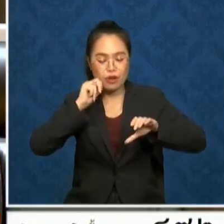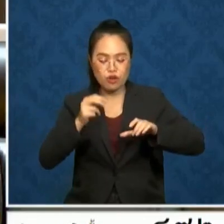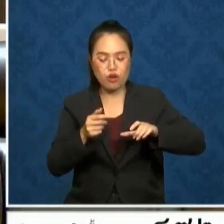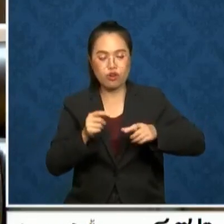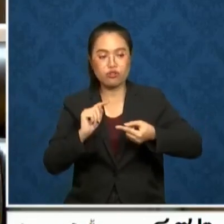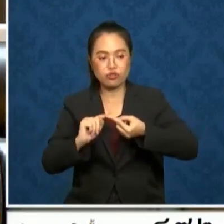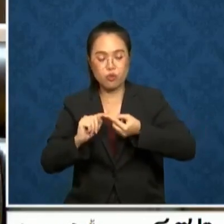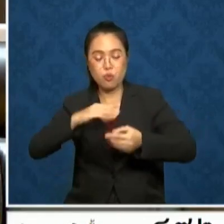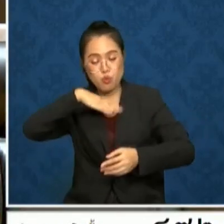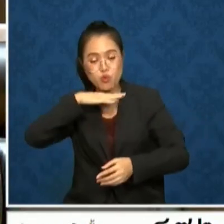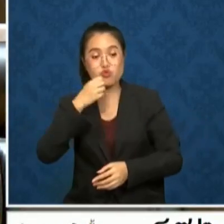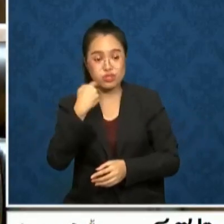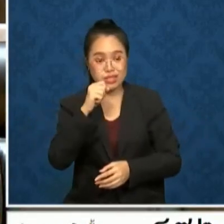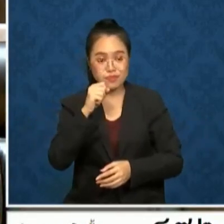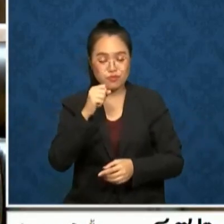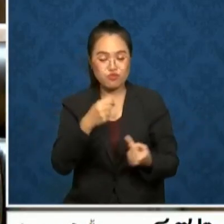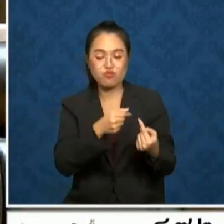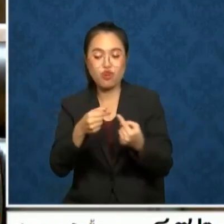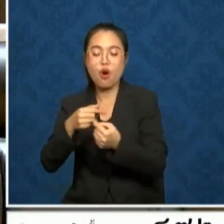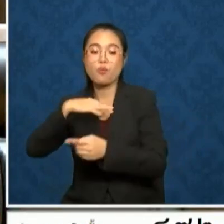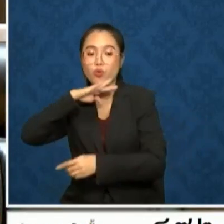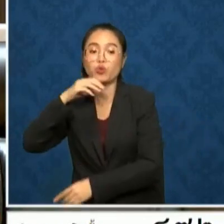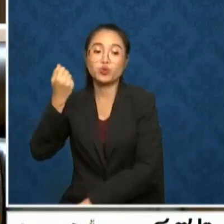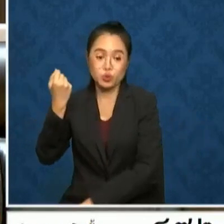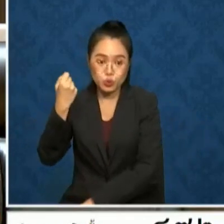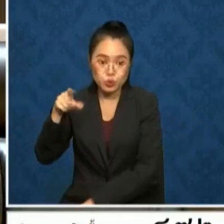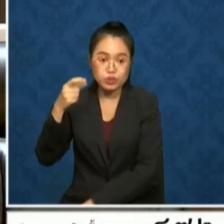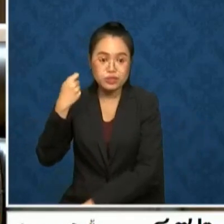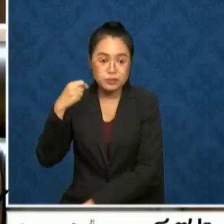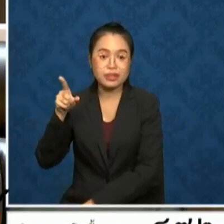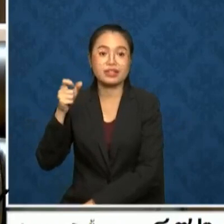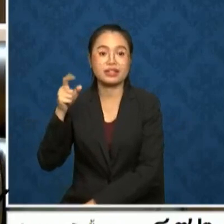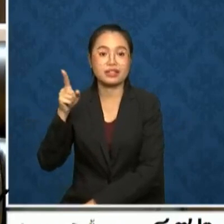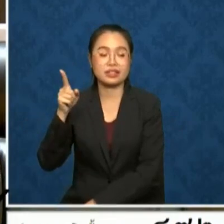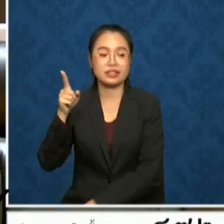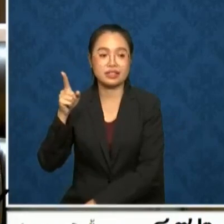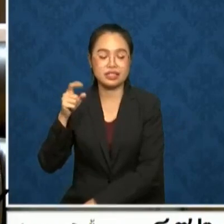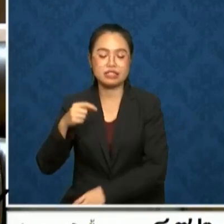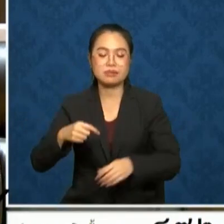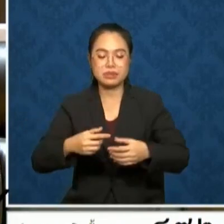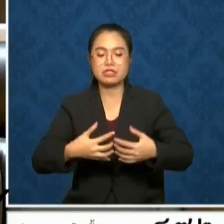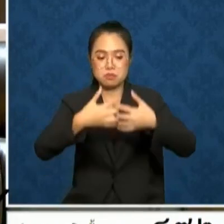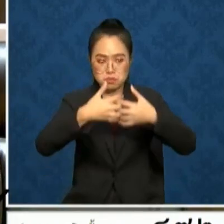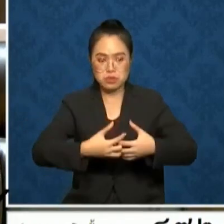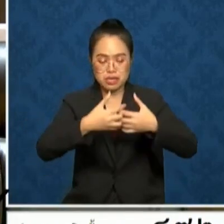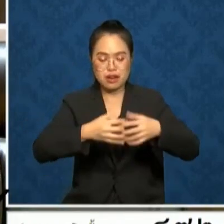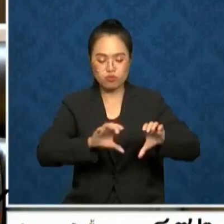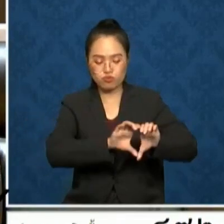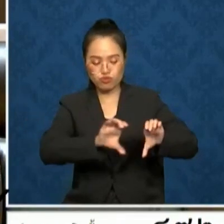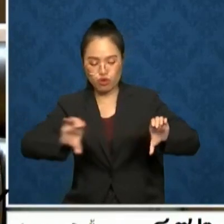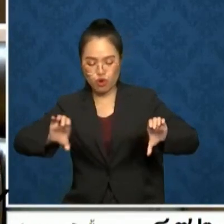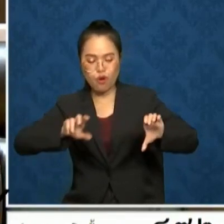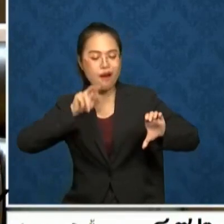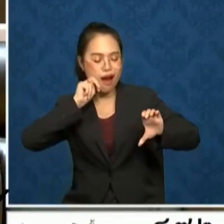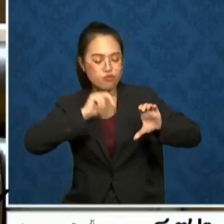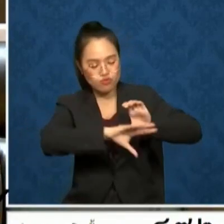หนองประดู่ไปยังหมู่ที่11บ้านวางพับตำบลท่าคอยโดยใช้เครื่องสูบน้ำพร้อมท่อส่งน้ำ PE